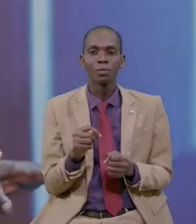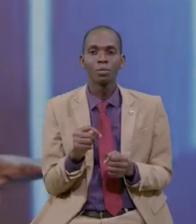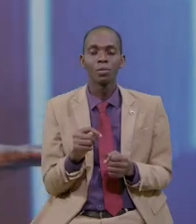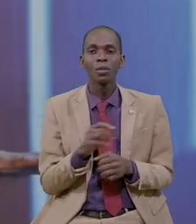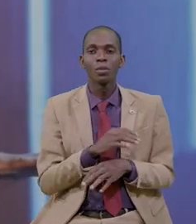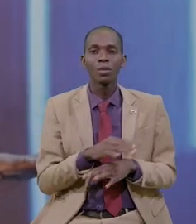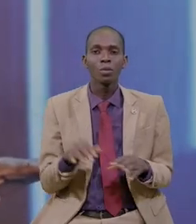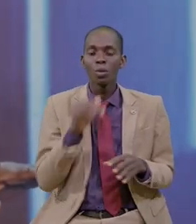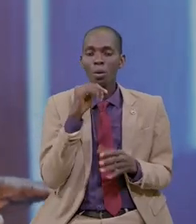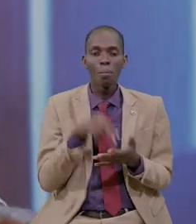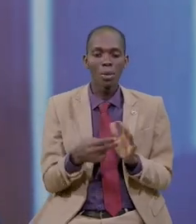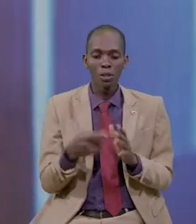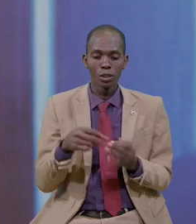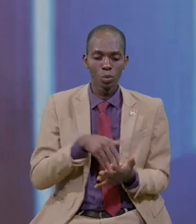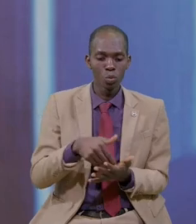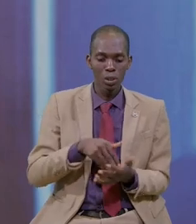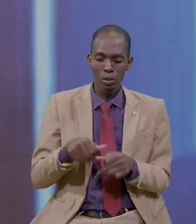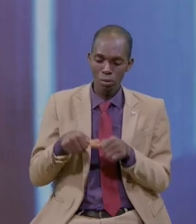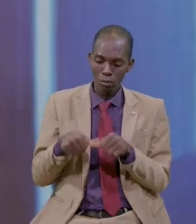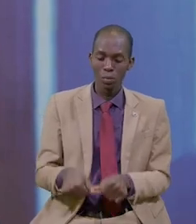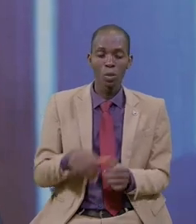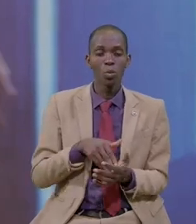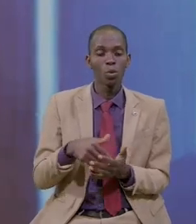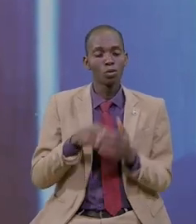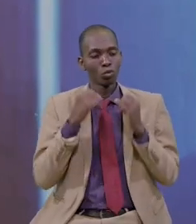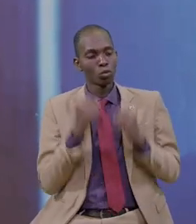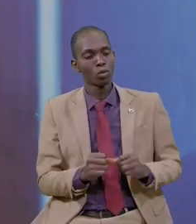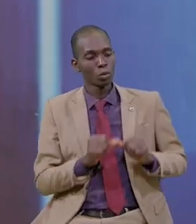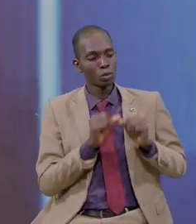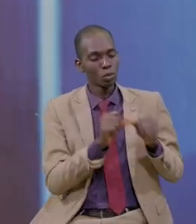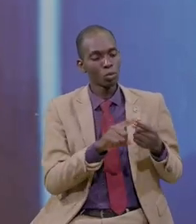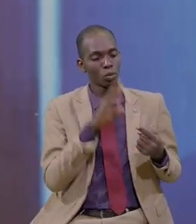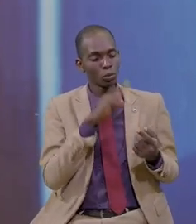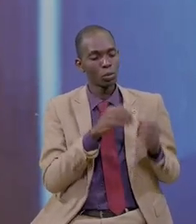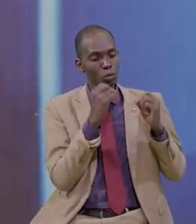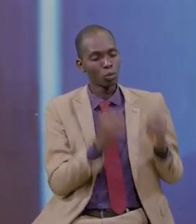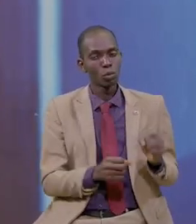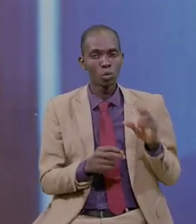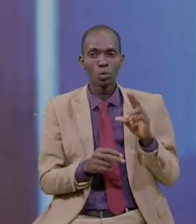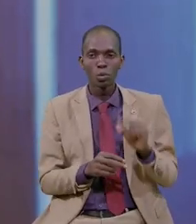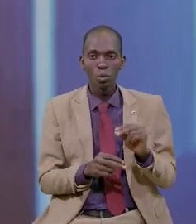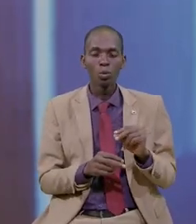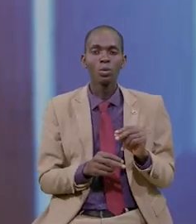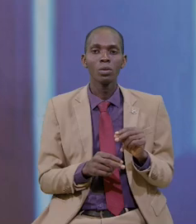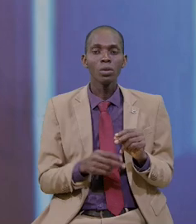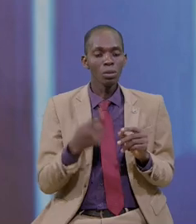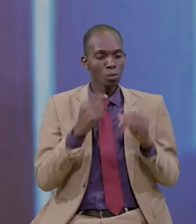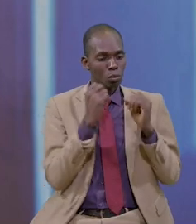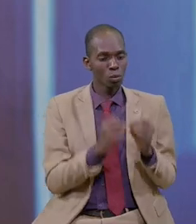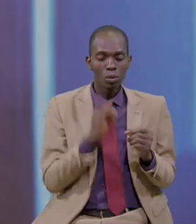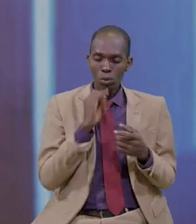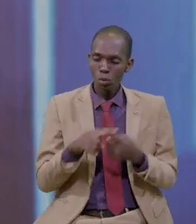ça ne veut pas dire que le faible sera toujours faible et le fort sera toujours fort. Soyons un. C'est